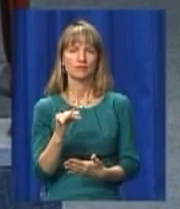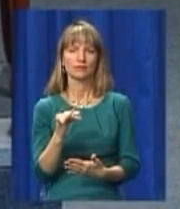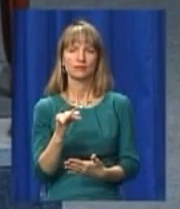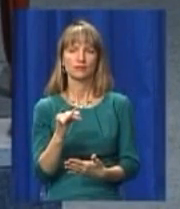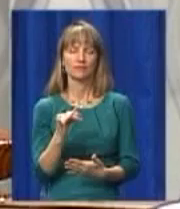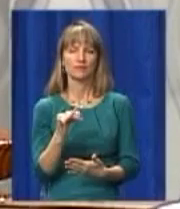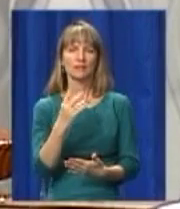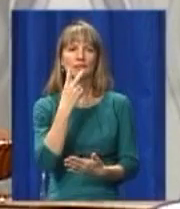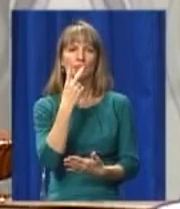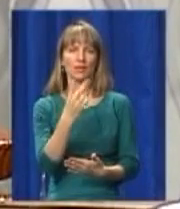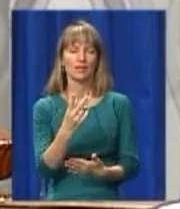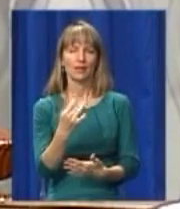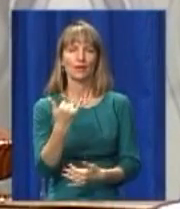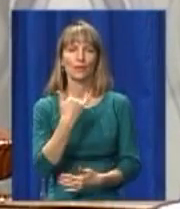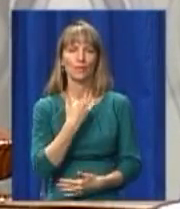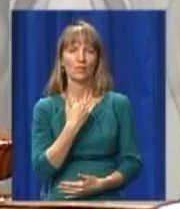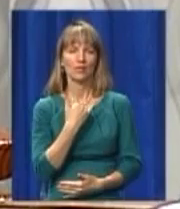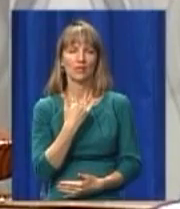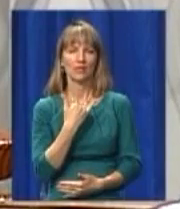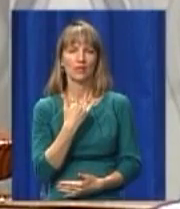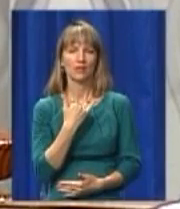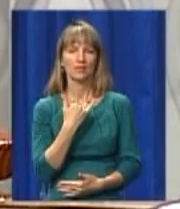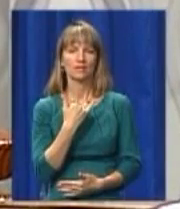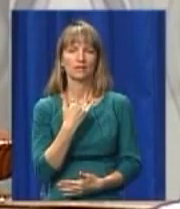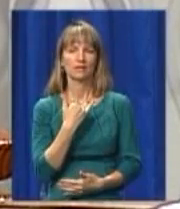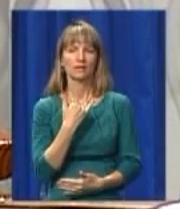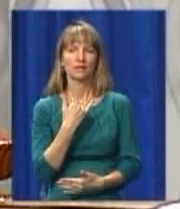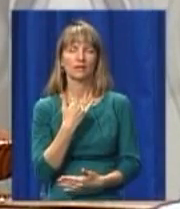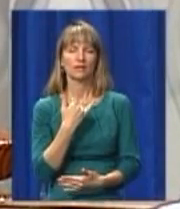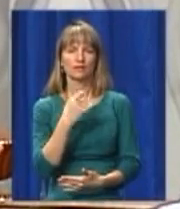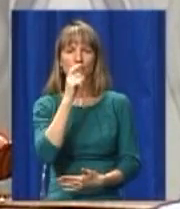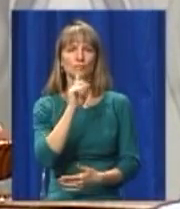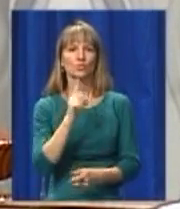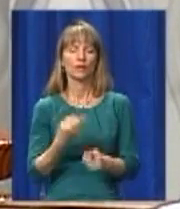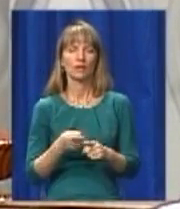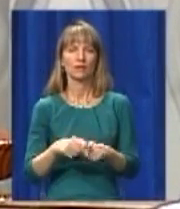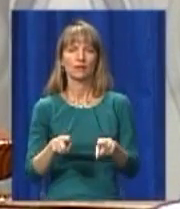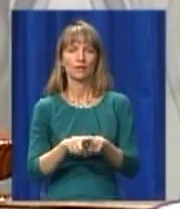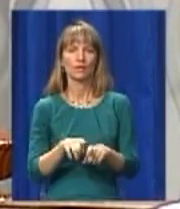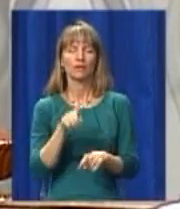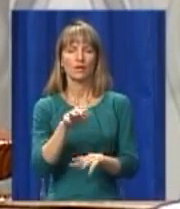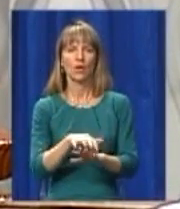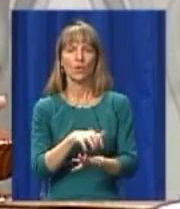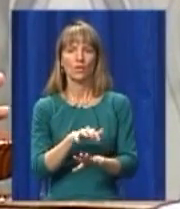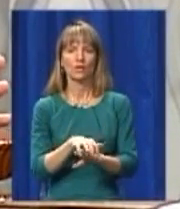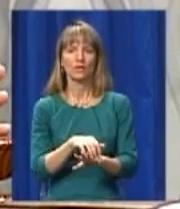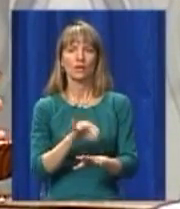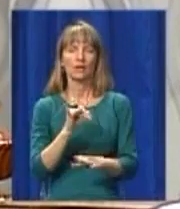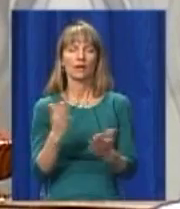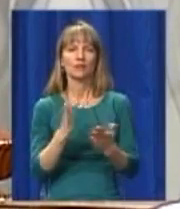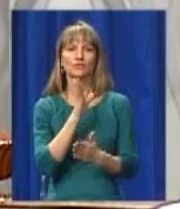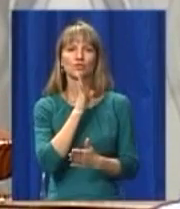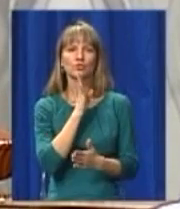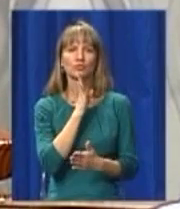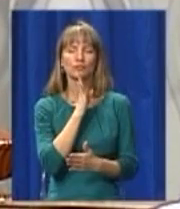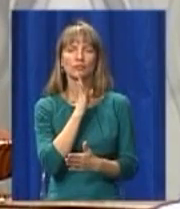ми також смотрели, у мене є вдома картина з цими котами. Я всі думаю, що це таке? Тому що там, вроді би, коти і ще така якась жінка. Женщина,